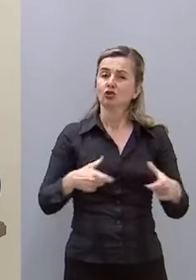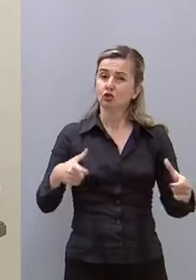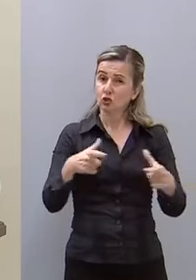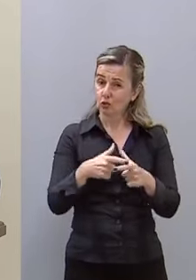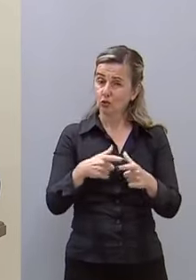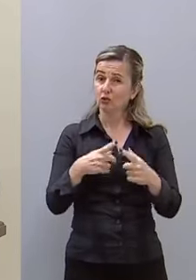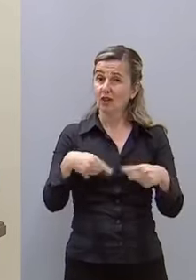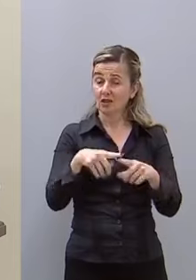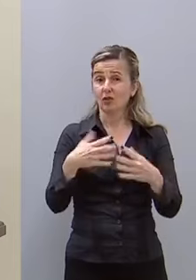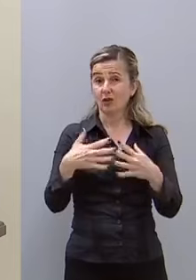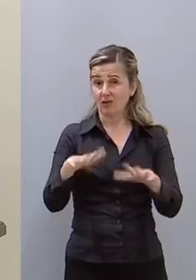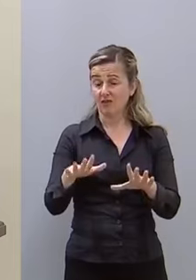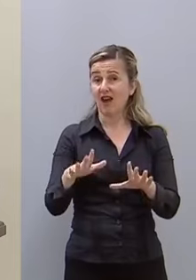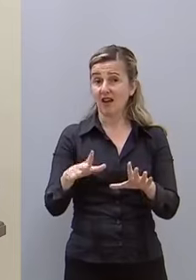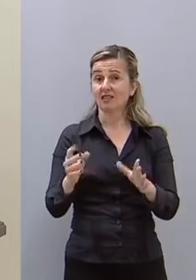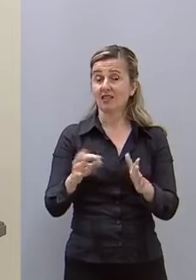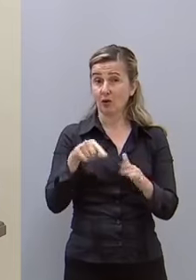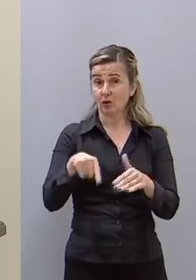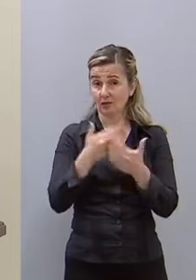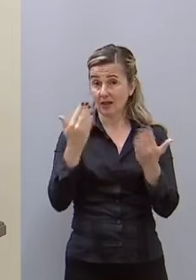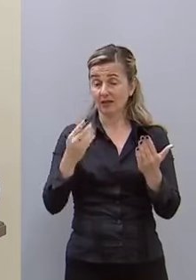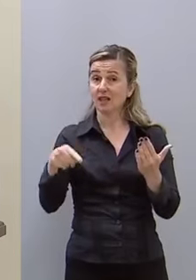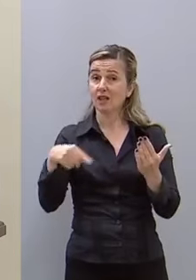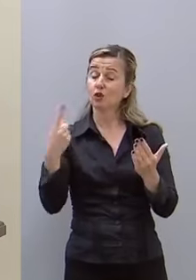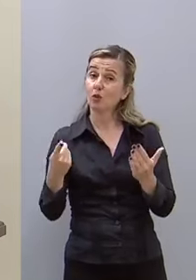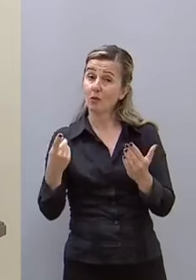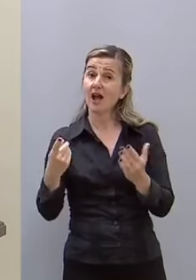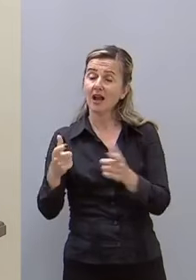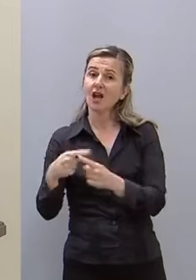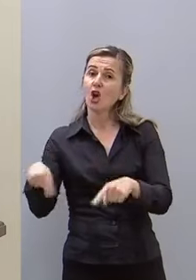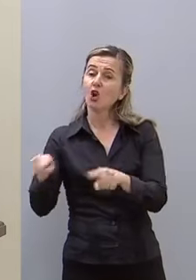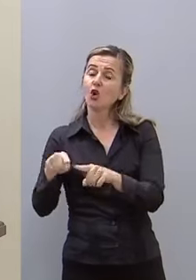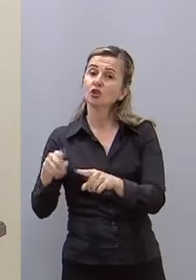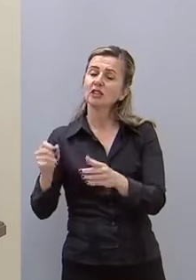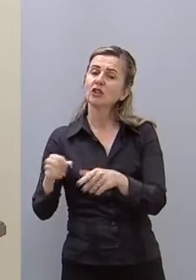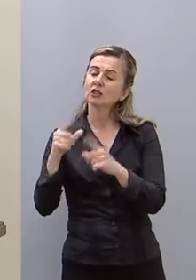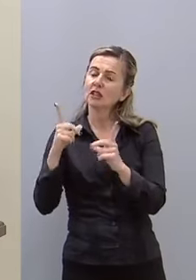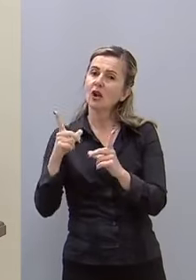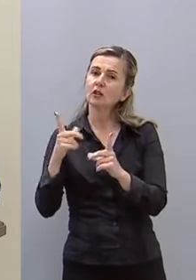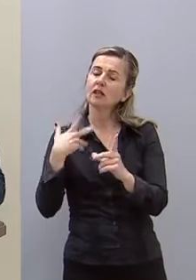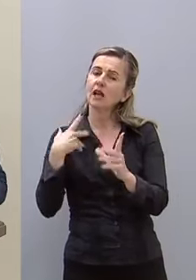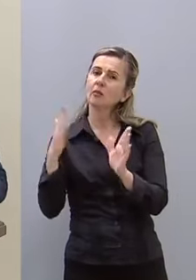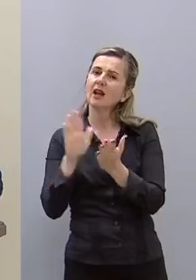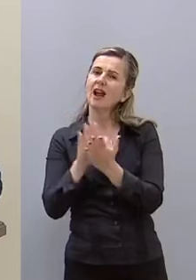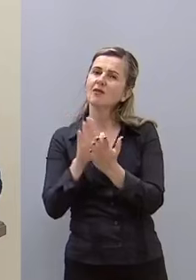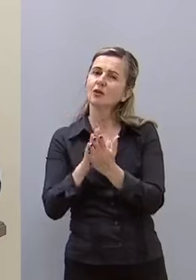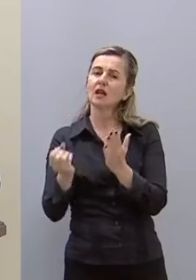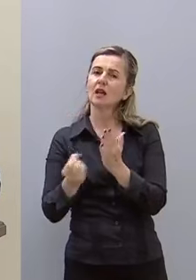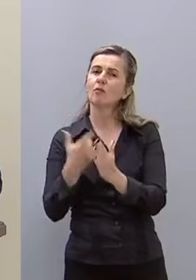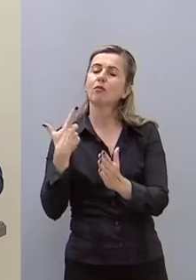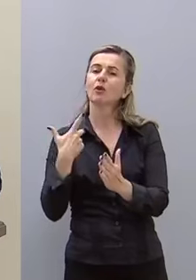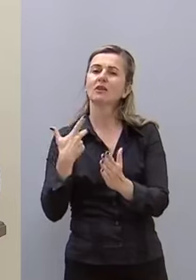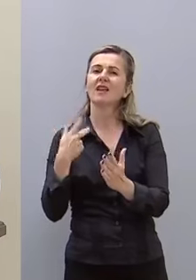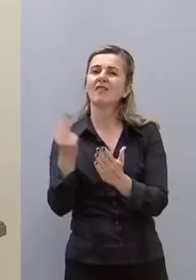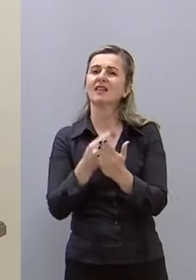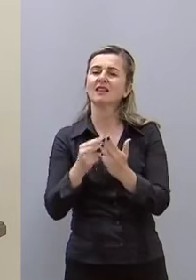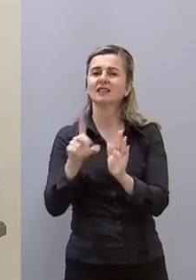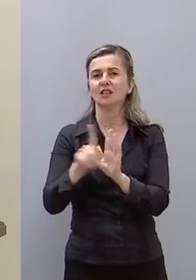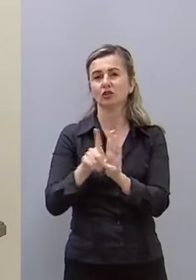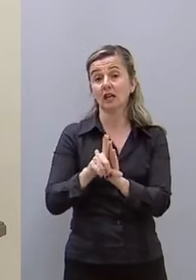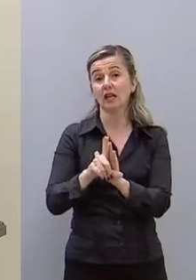domani c'è un consiglio provinciale straordinario che affronta un importante disegno di legge e poi il presidente c'è